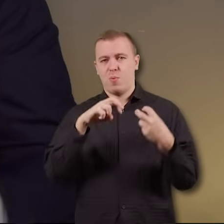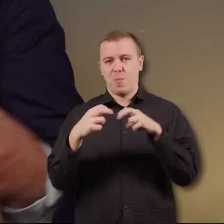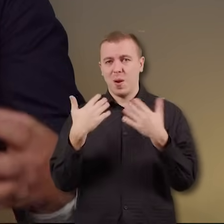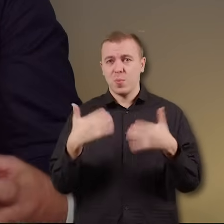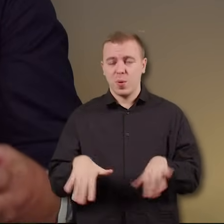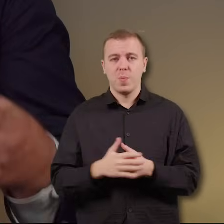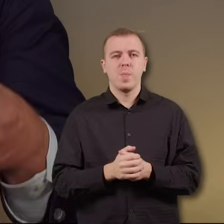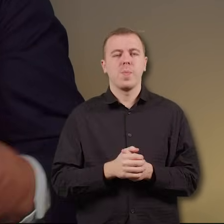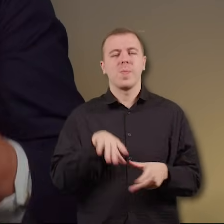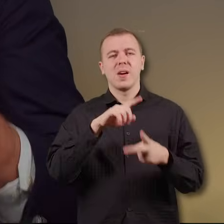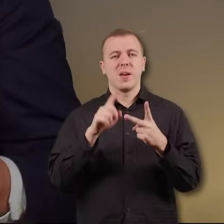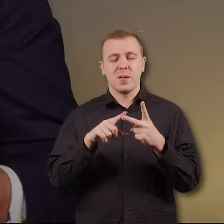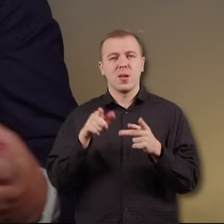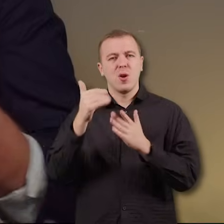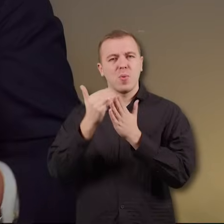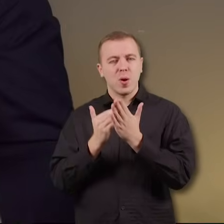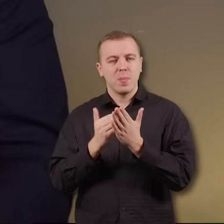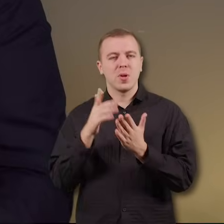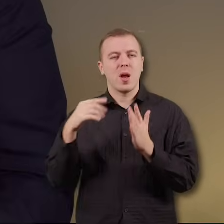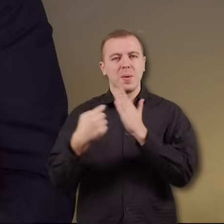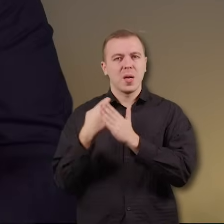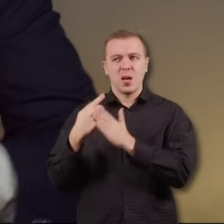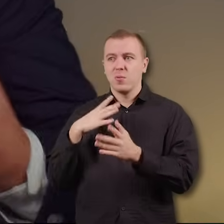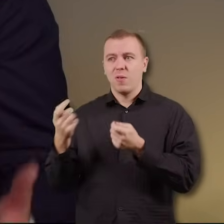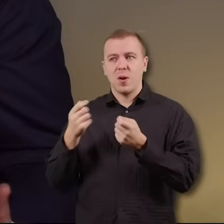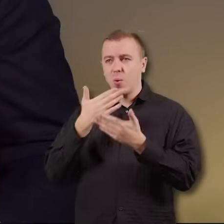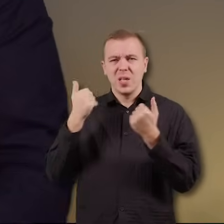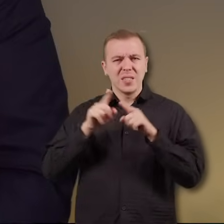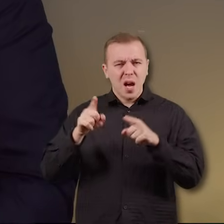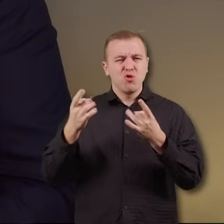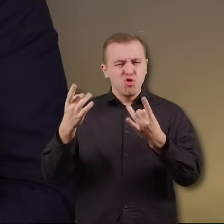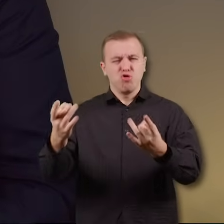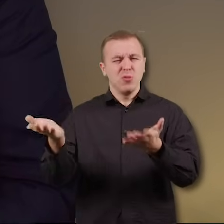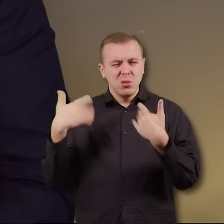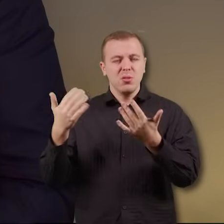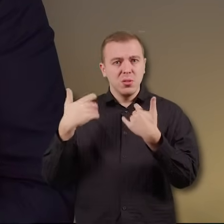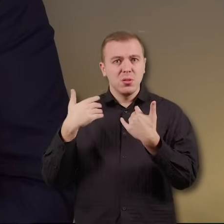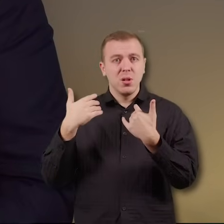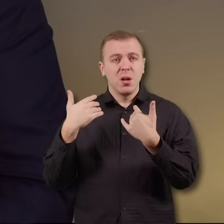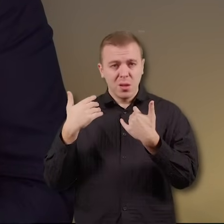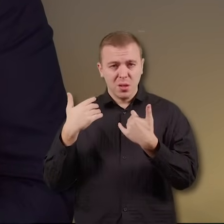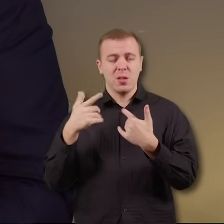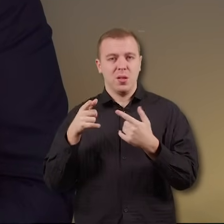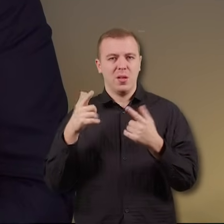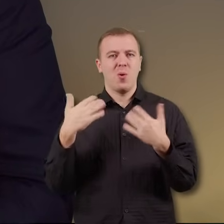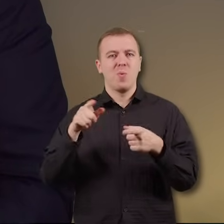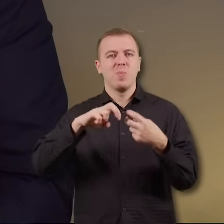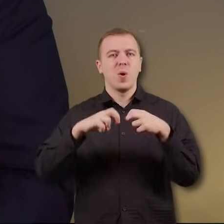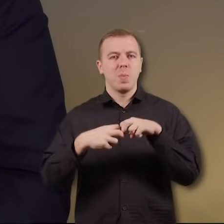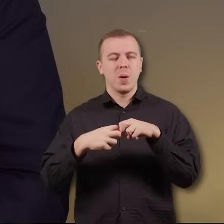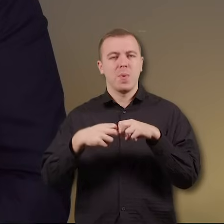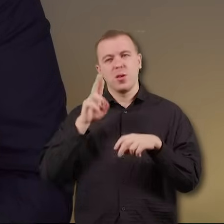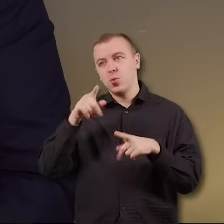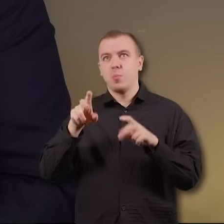kai ta visa programa imigracijos buvo nevaldoma, o skatinama. Tai iš tiesų į šitą problemą, ar